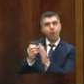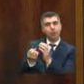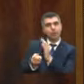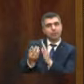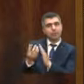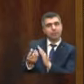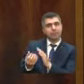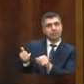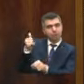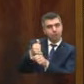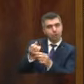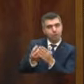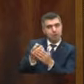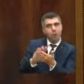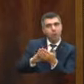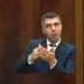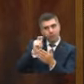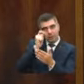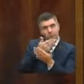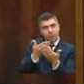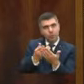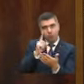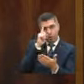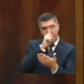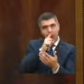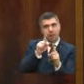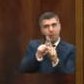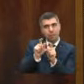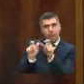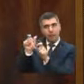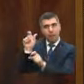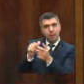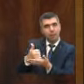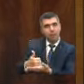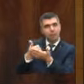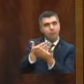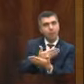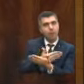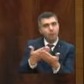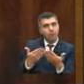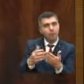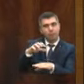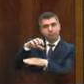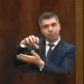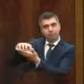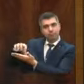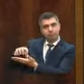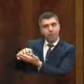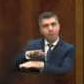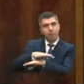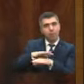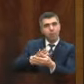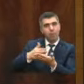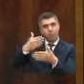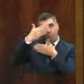أثر ونتائج ملموسة على واقع حياة المواطنين والمواطنات في مختلف جهات المملكة،